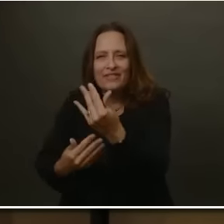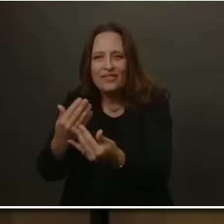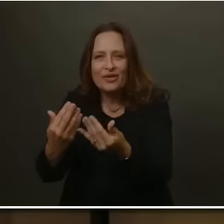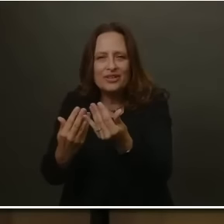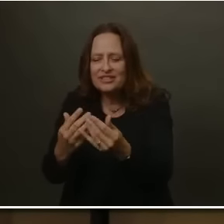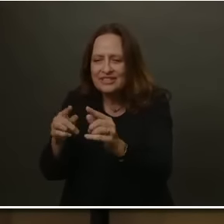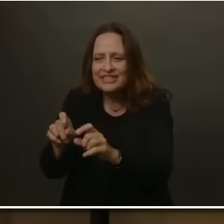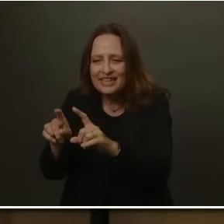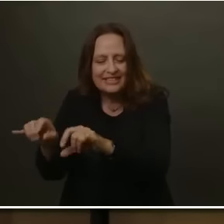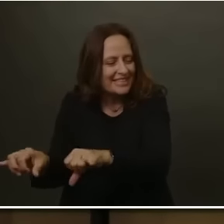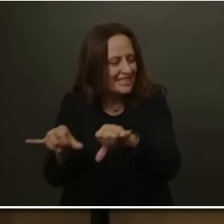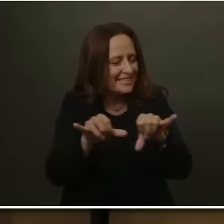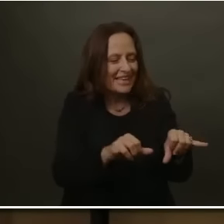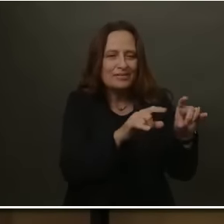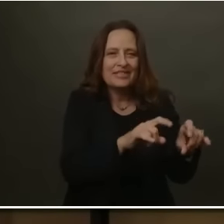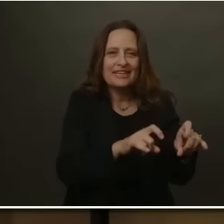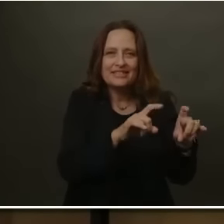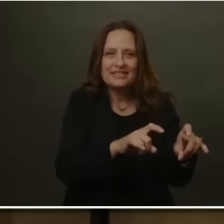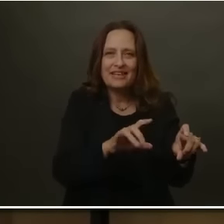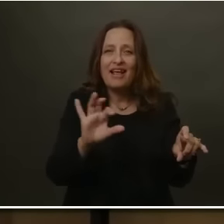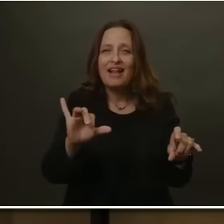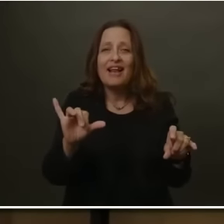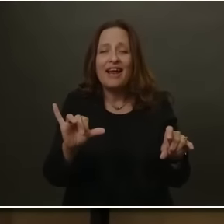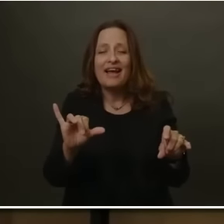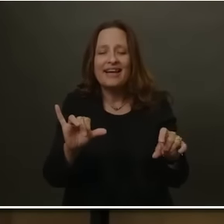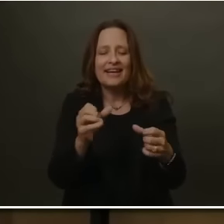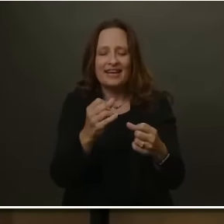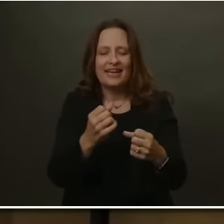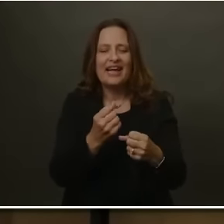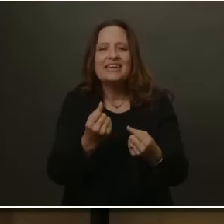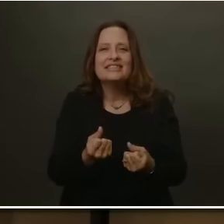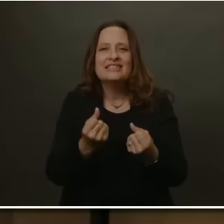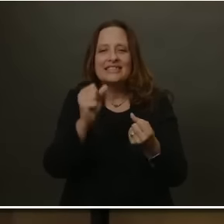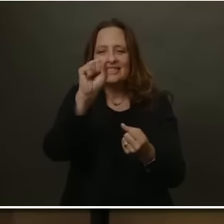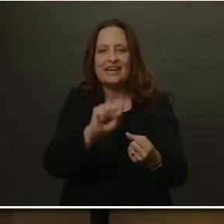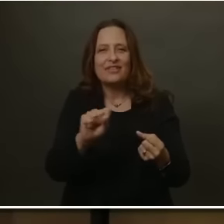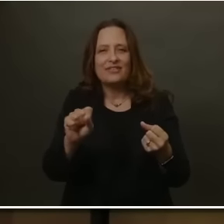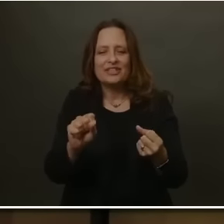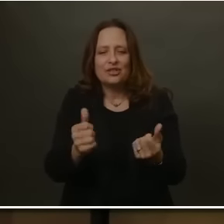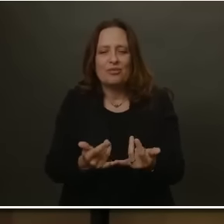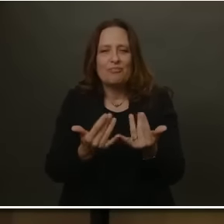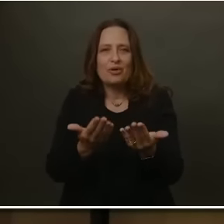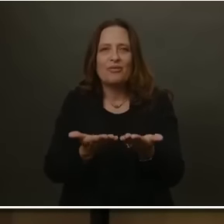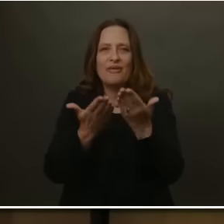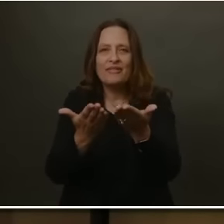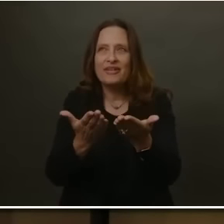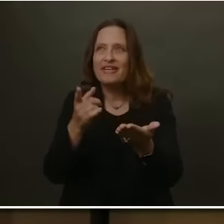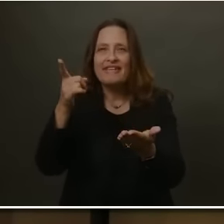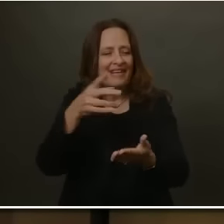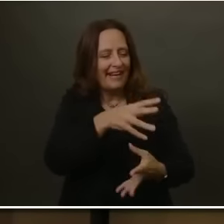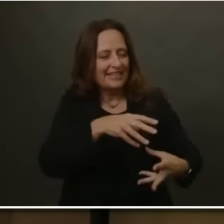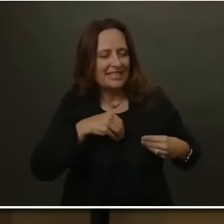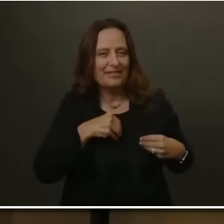inga, suri wiyu tango yungaka, nui ue naipaha mbo